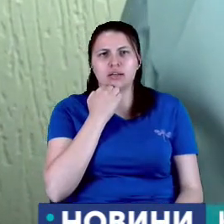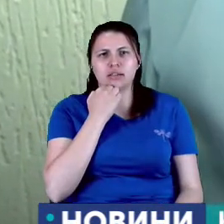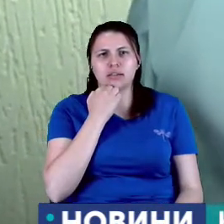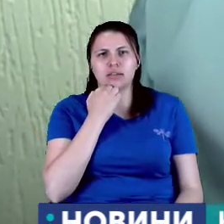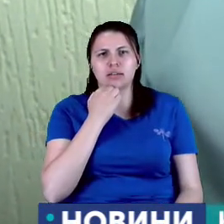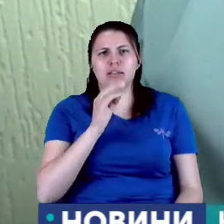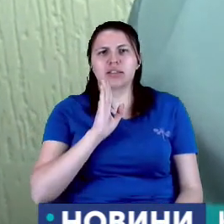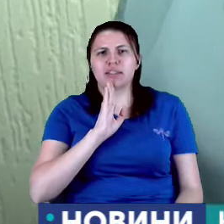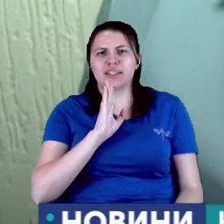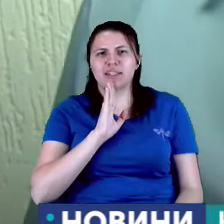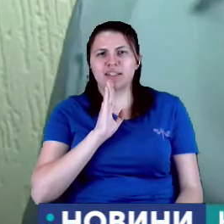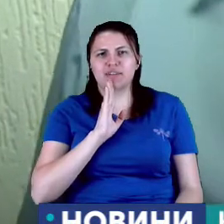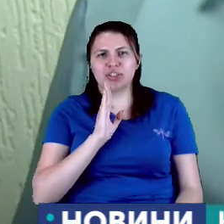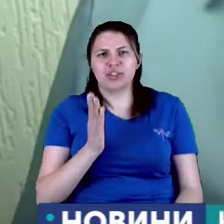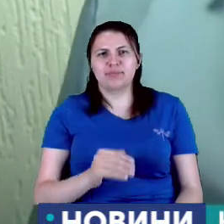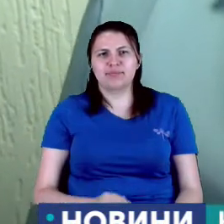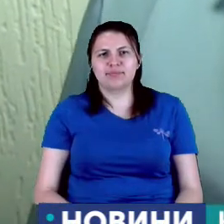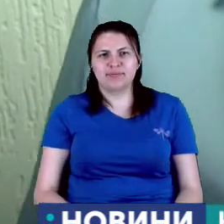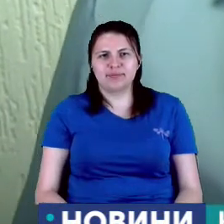дівчатам.